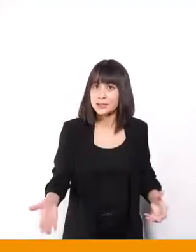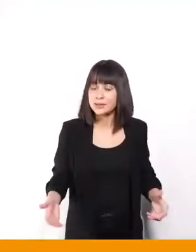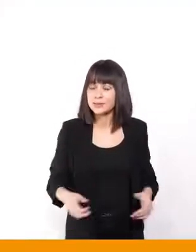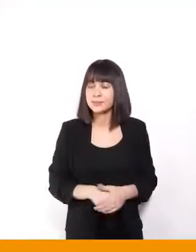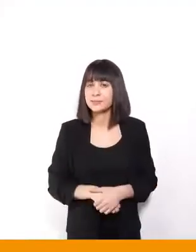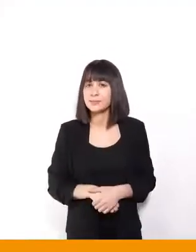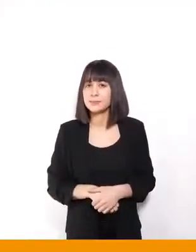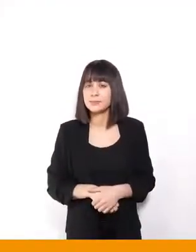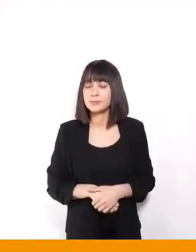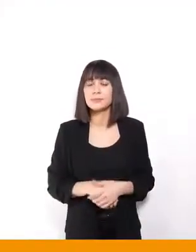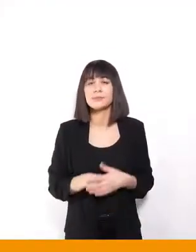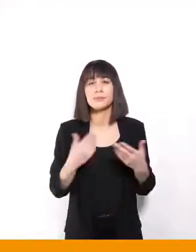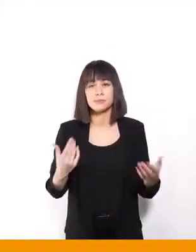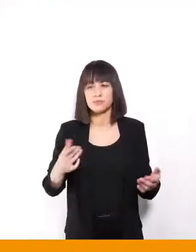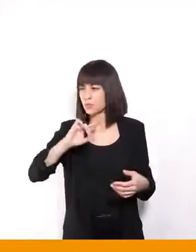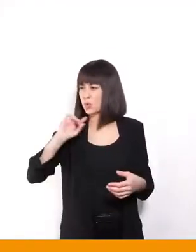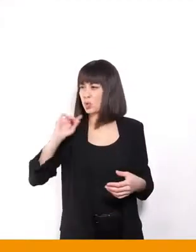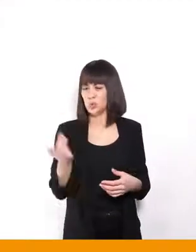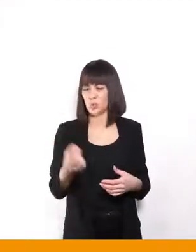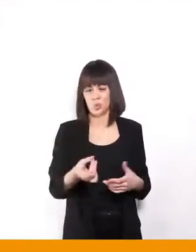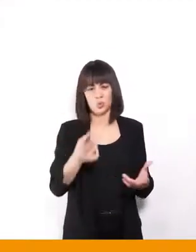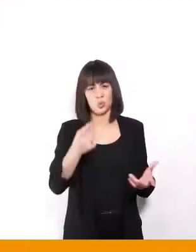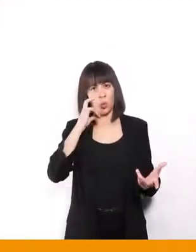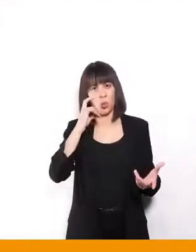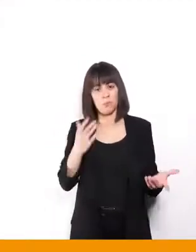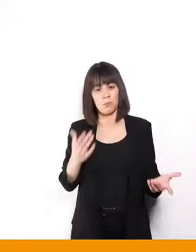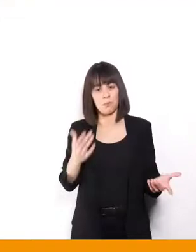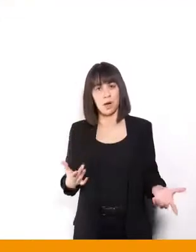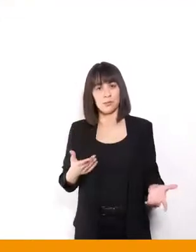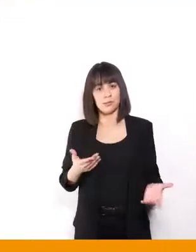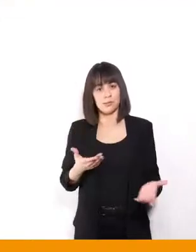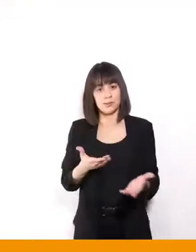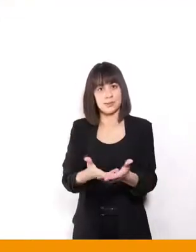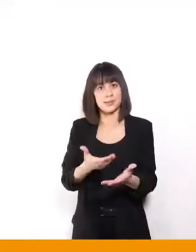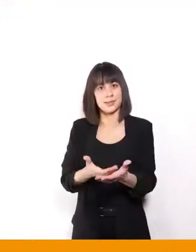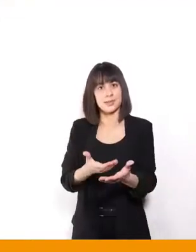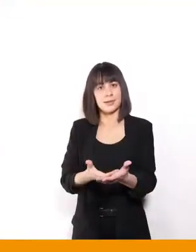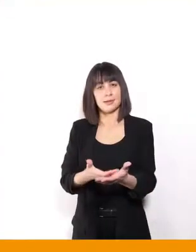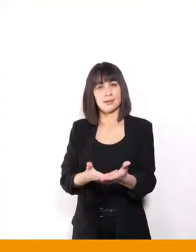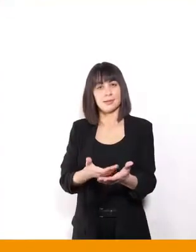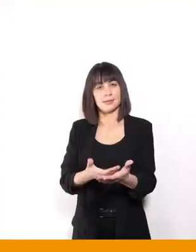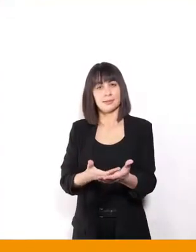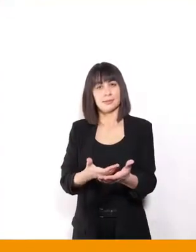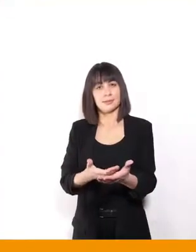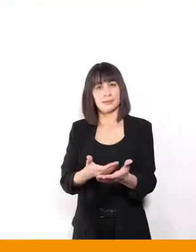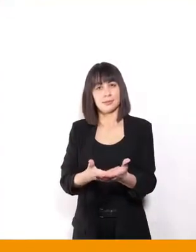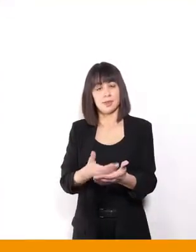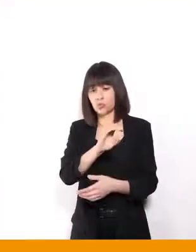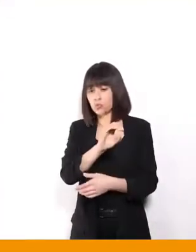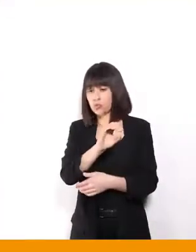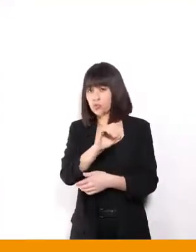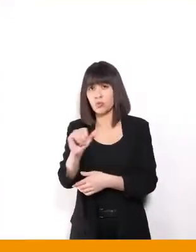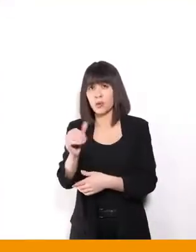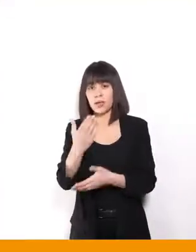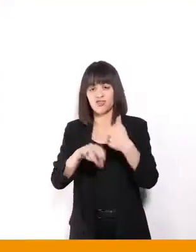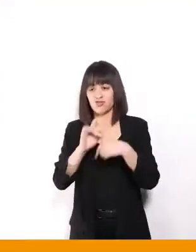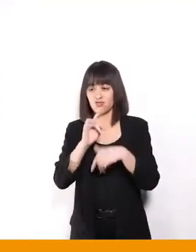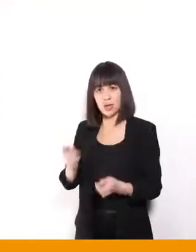Tout le monde voit bien qu'aujourd'hui, il faut renforcer massivement la question du numérique dans